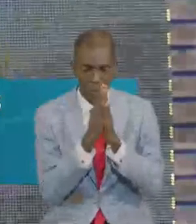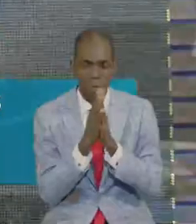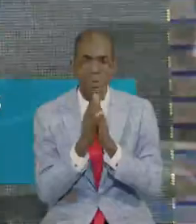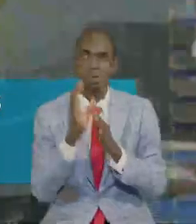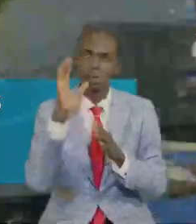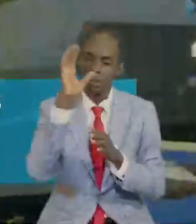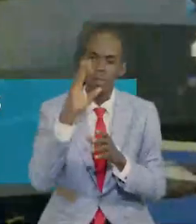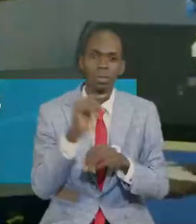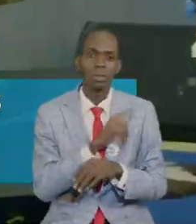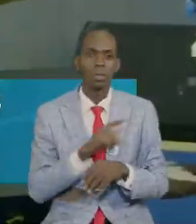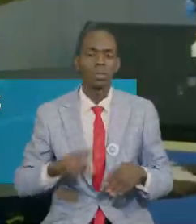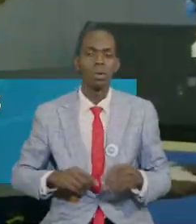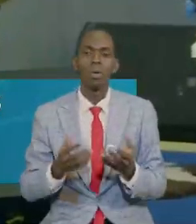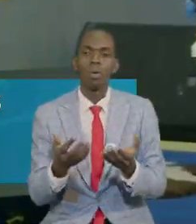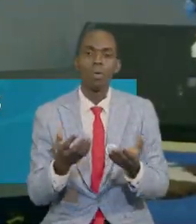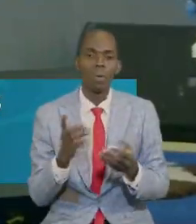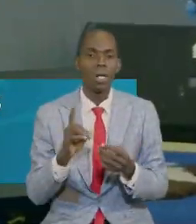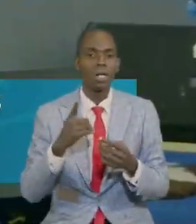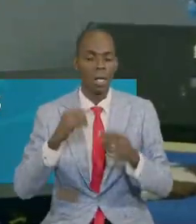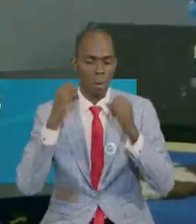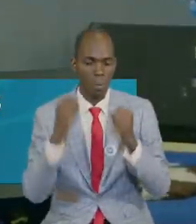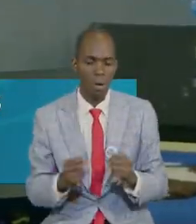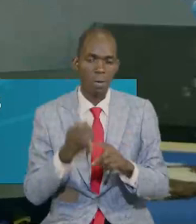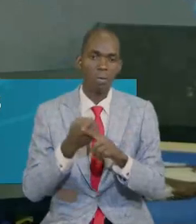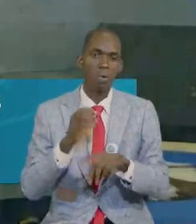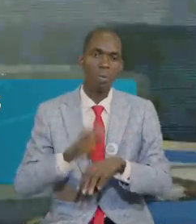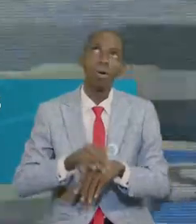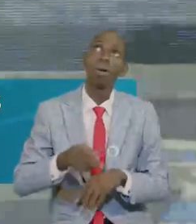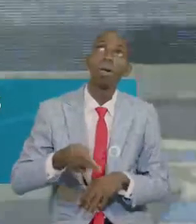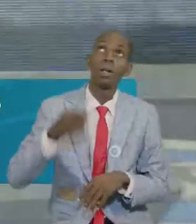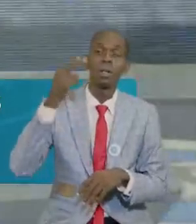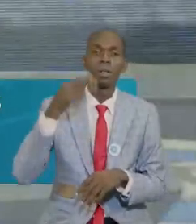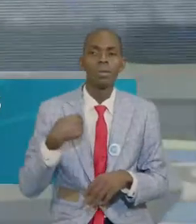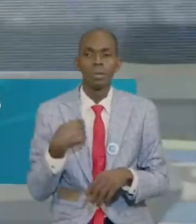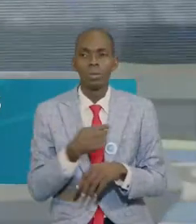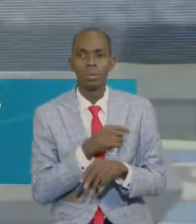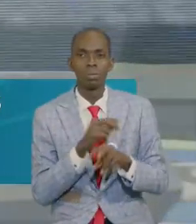cherché le Seigneur. The power from on high. Nous voulions la puissance d'en haut.